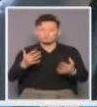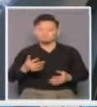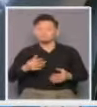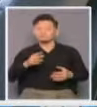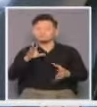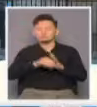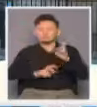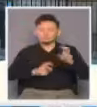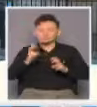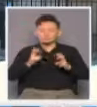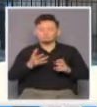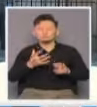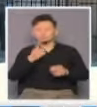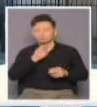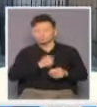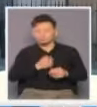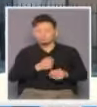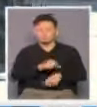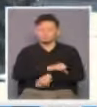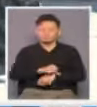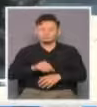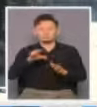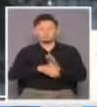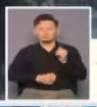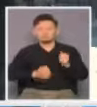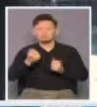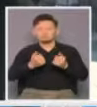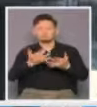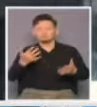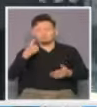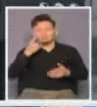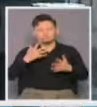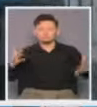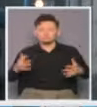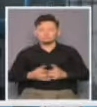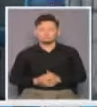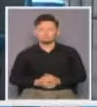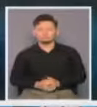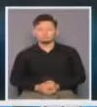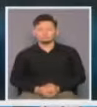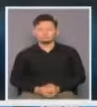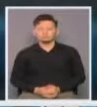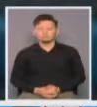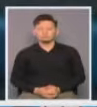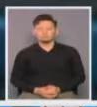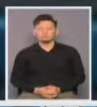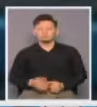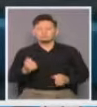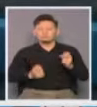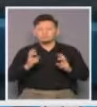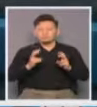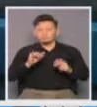строительном секторе, вооруженных силах и пограничных войсках машина пользуется большим спросом. Автомобильный завод